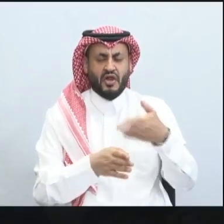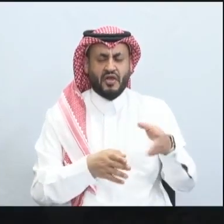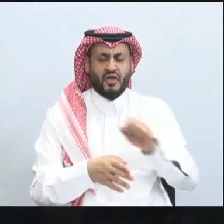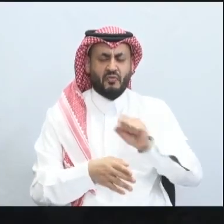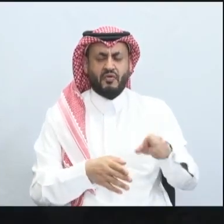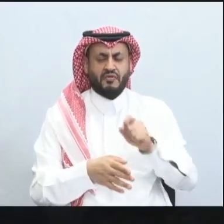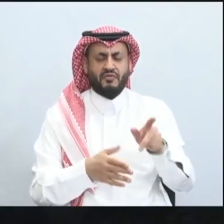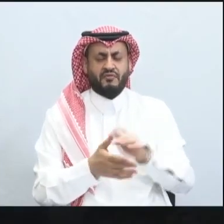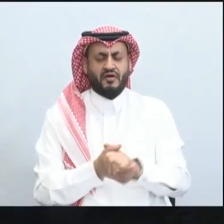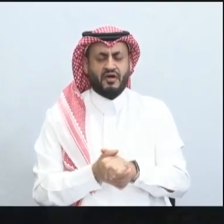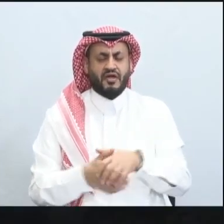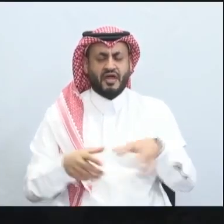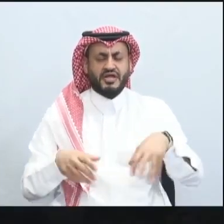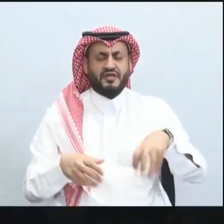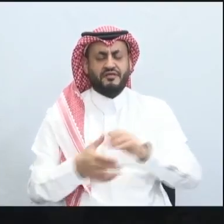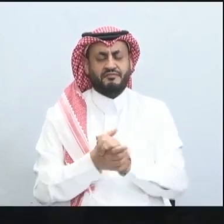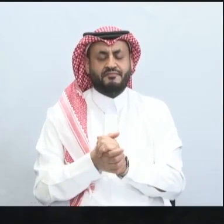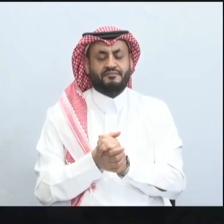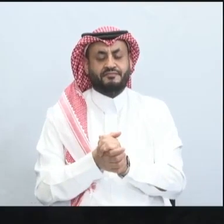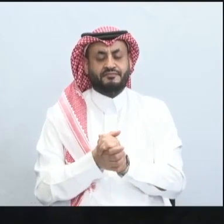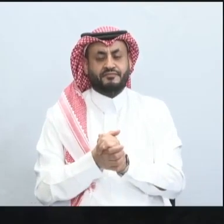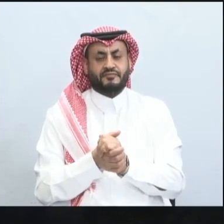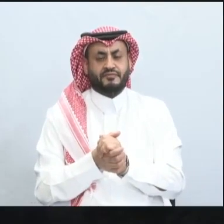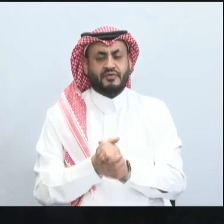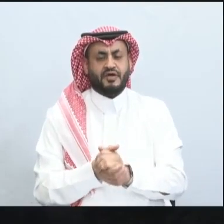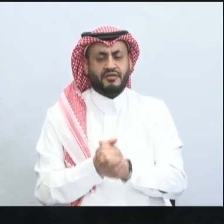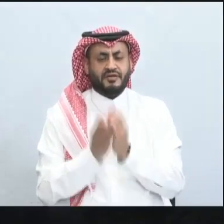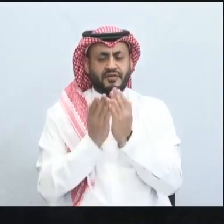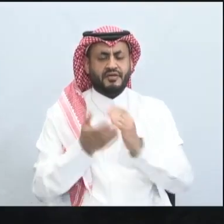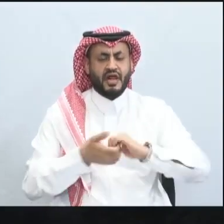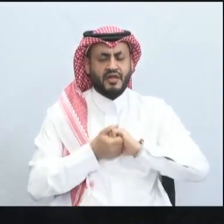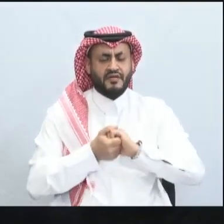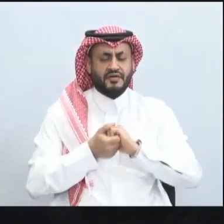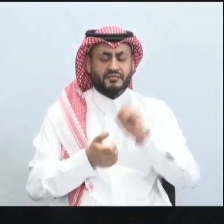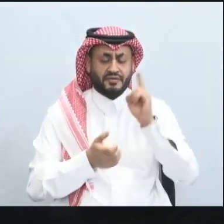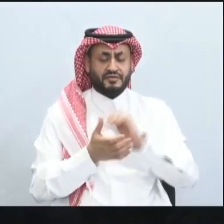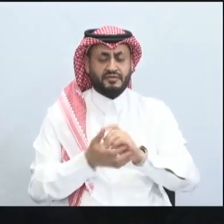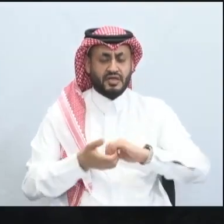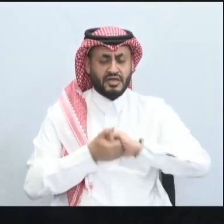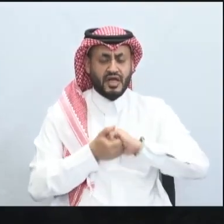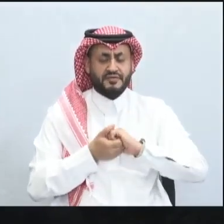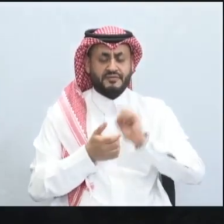وتعتصر فانت تلتج الى الى الله سبحانه وتعالى وتعتصر